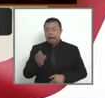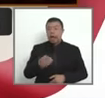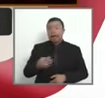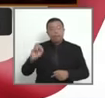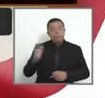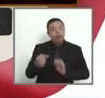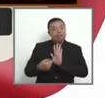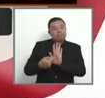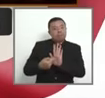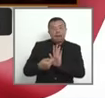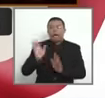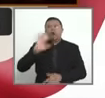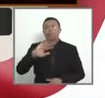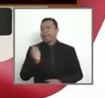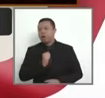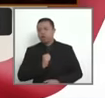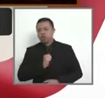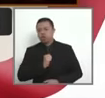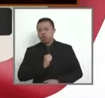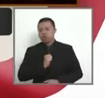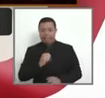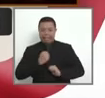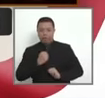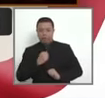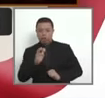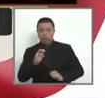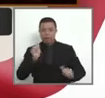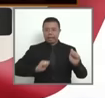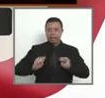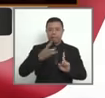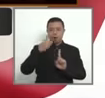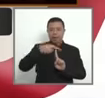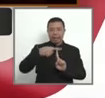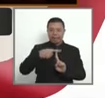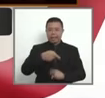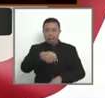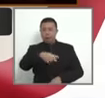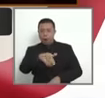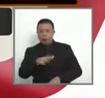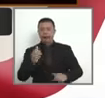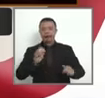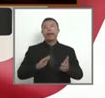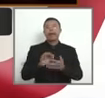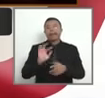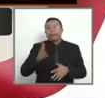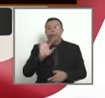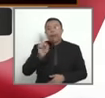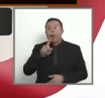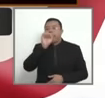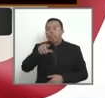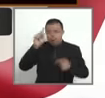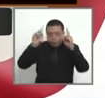saya pilih yang bisa apa mengantarkan Indonesia jauh lebih baik itu namanya Prabowo